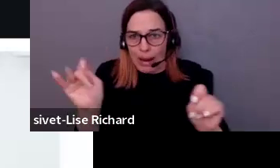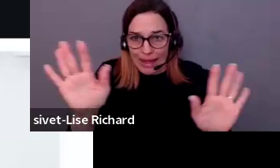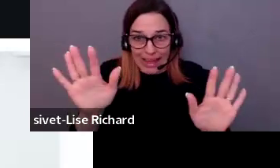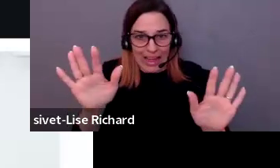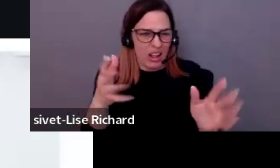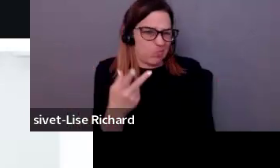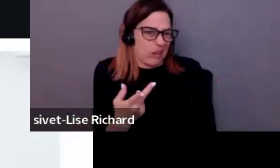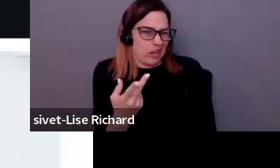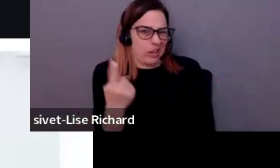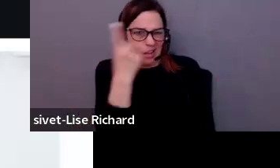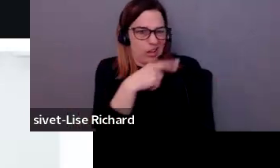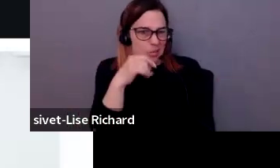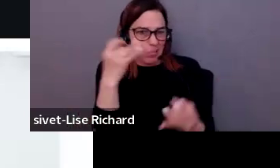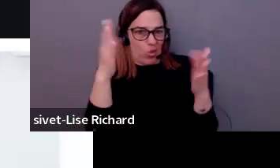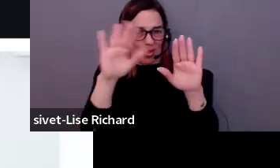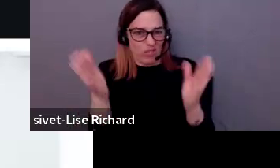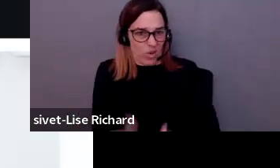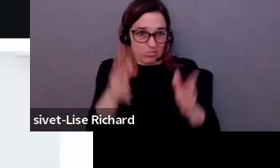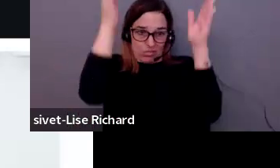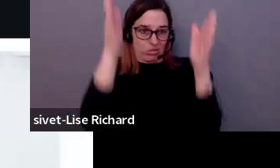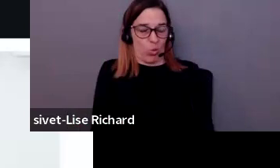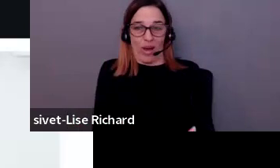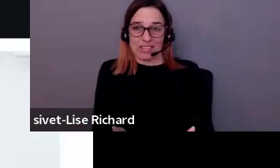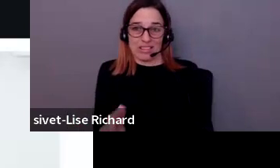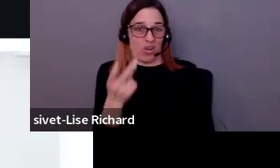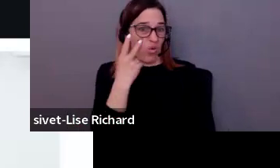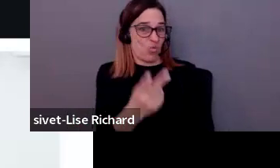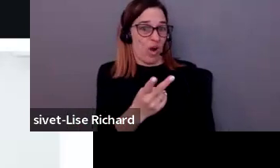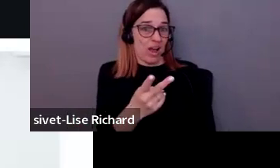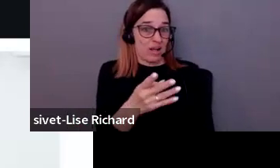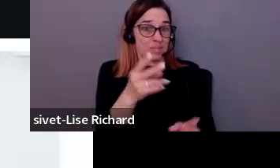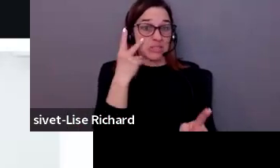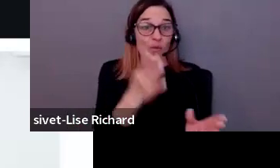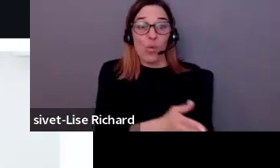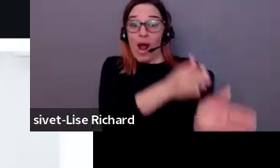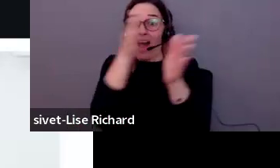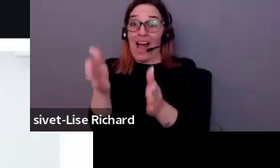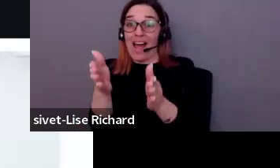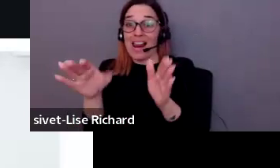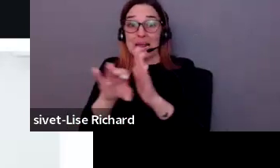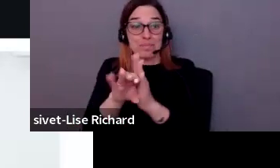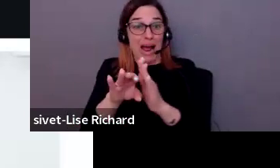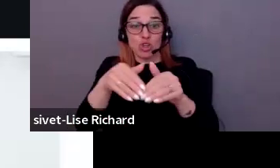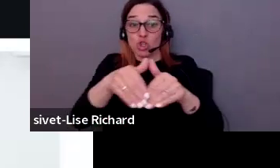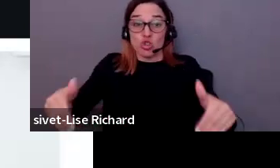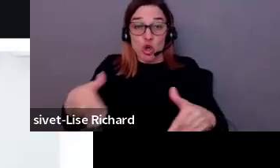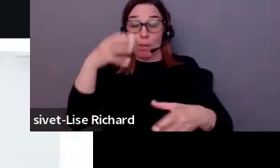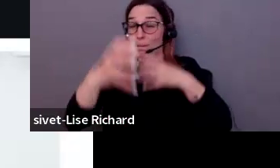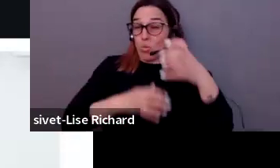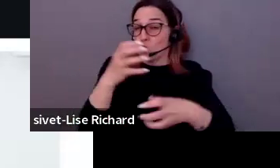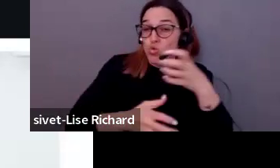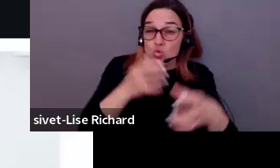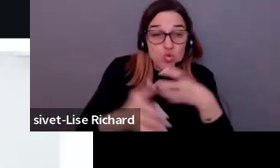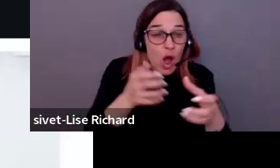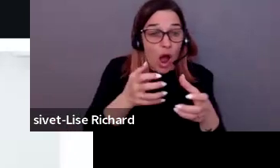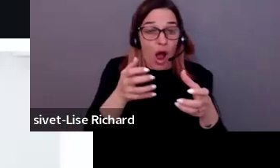pas de silhouette, ça donne pas de forme. Quand on regarde l'autre image à côté avec sa jupe qui est très colorée